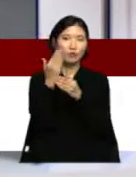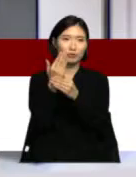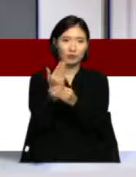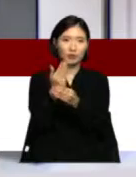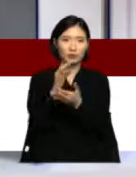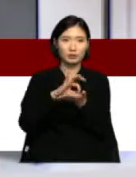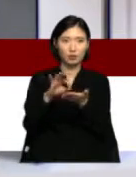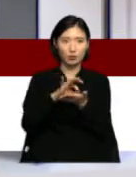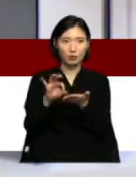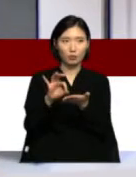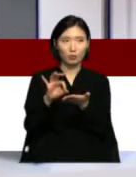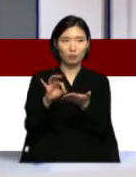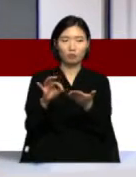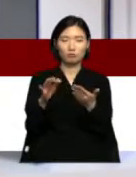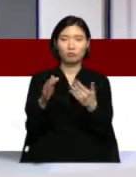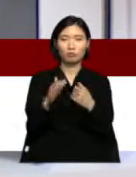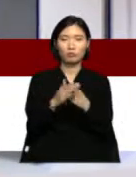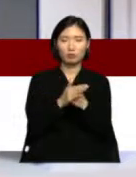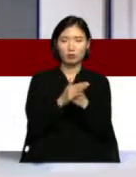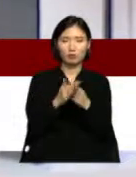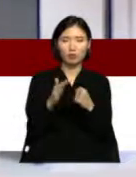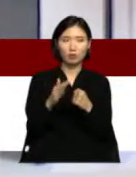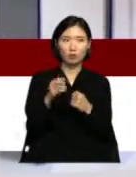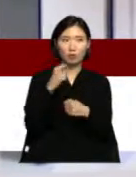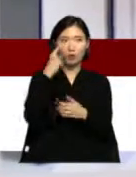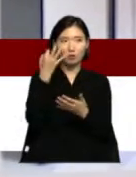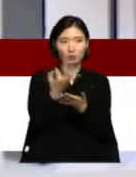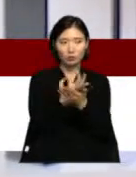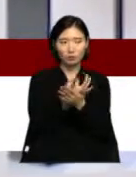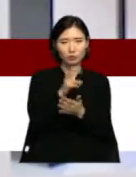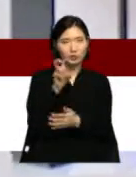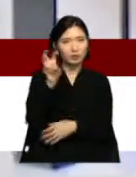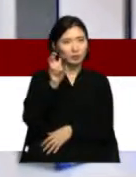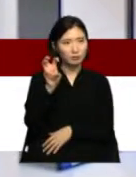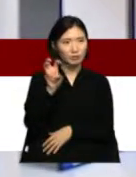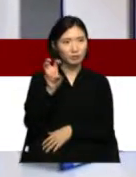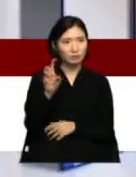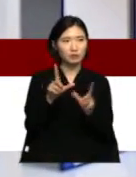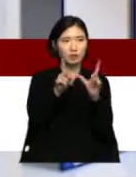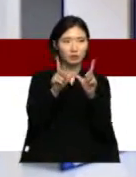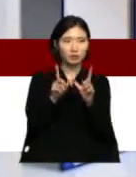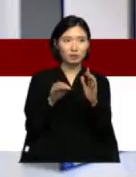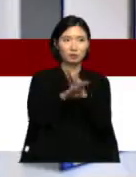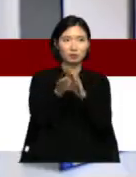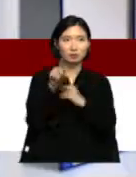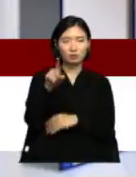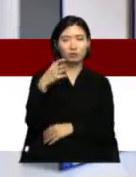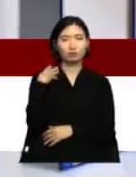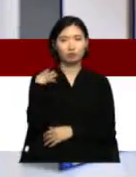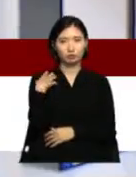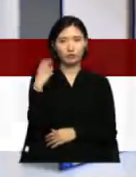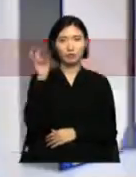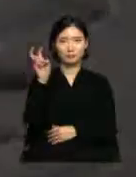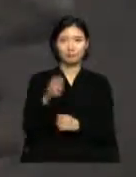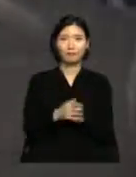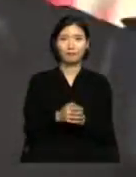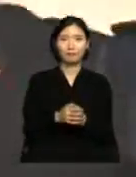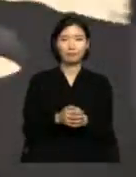사용하는데 사용돼야 되기 때문에 월 소득 2, 30만 원으로 사는 가정에서 그게 부담스럽지